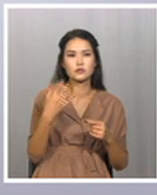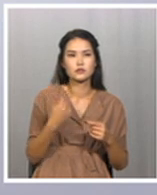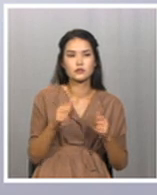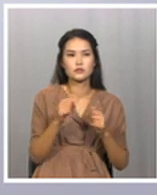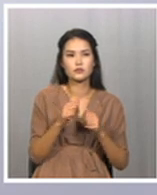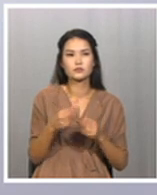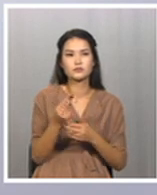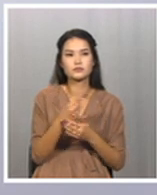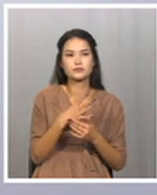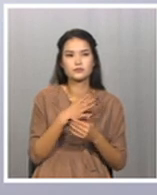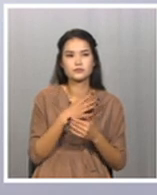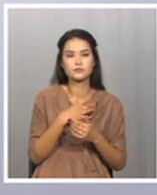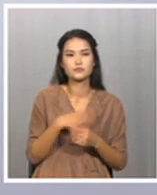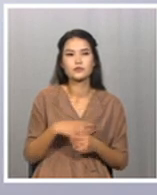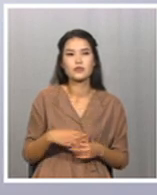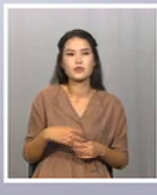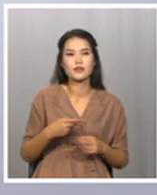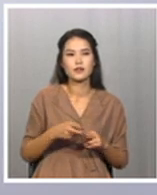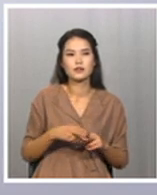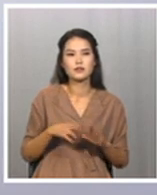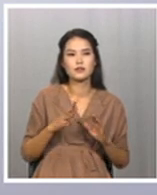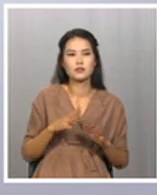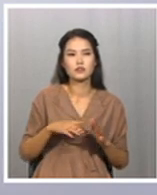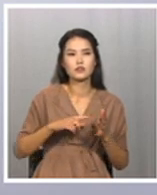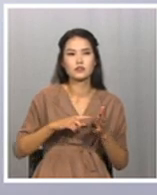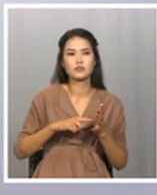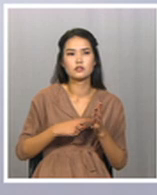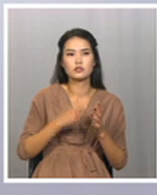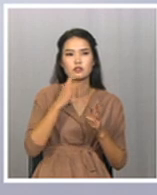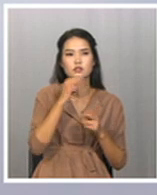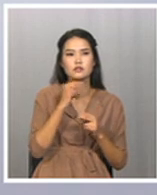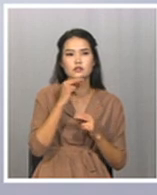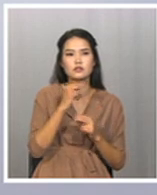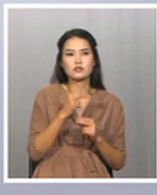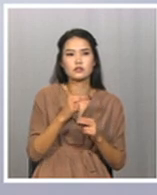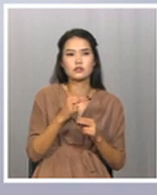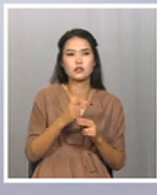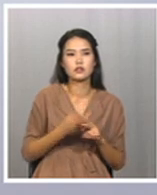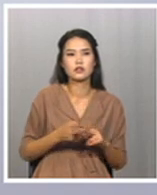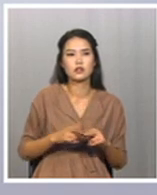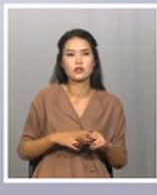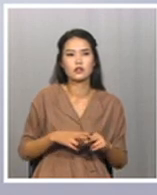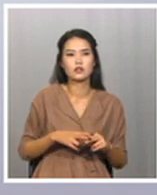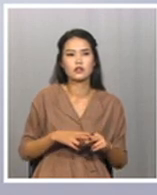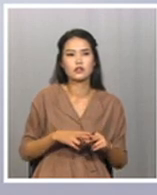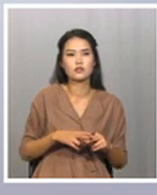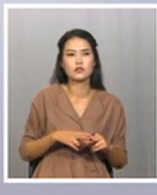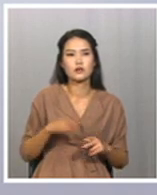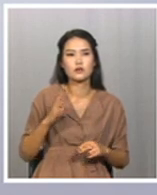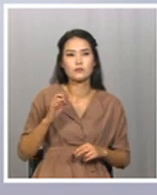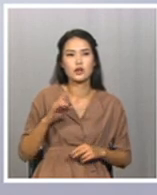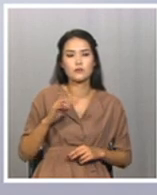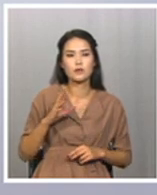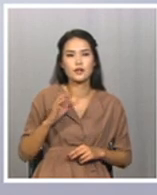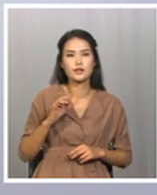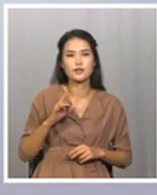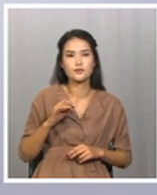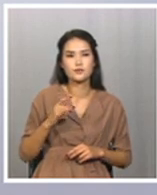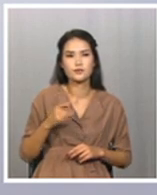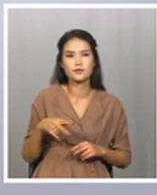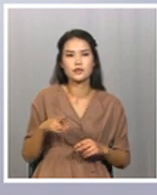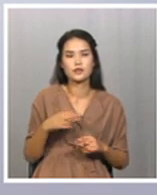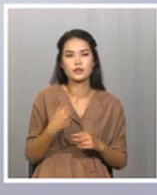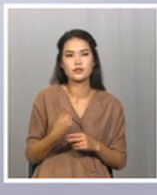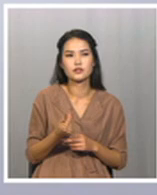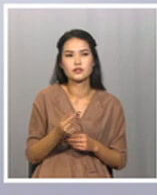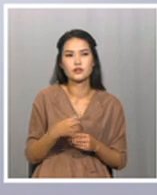жүргізілді. Енді осы екі функцияның графигіне назар аударсақ, олар бізде перпендикуляр орналасып тұр, яғни